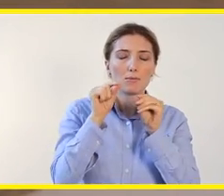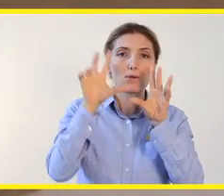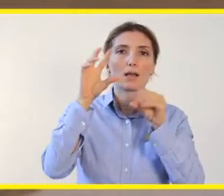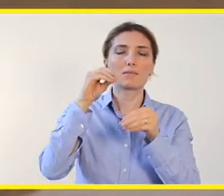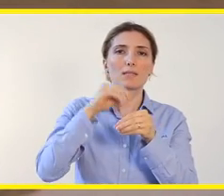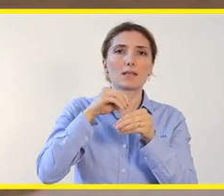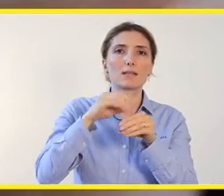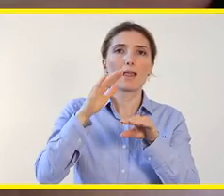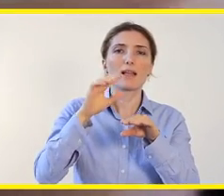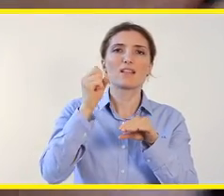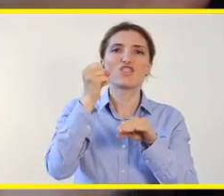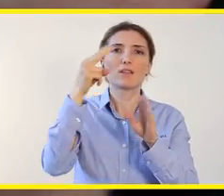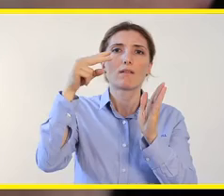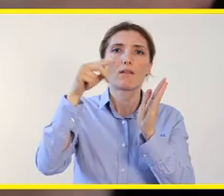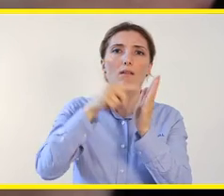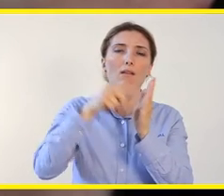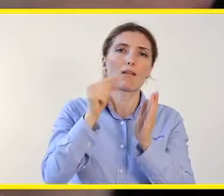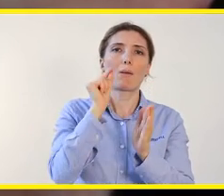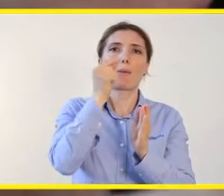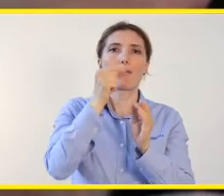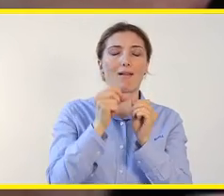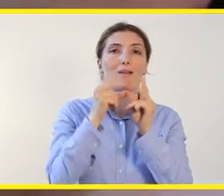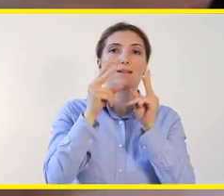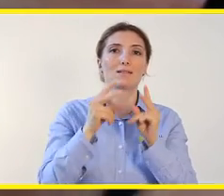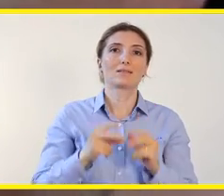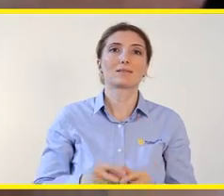tıklayın. Ekranınızın uyandığını görebilirsiniz.